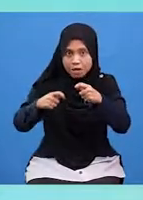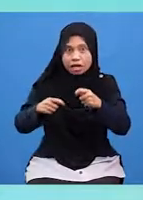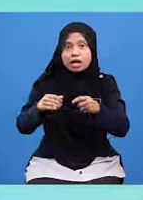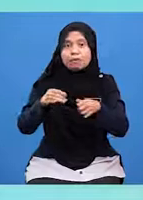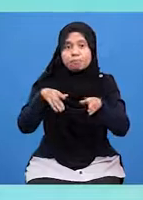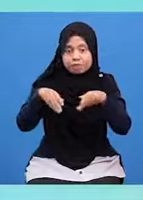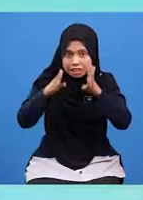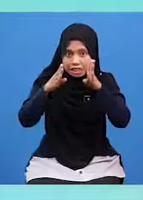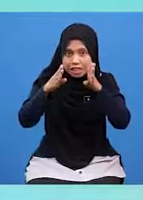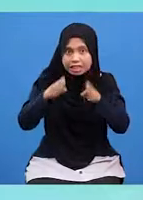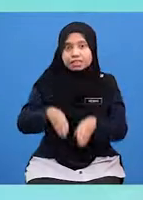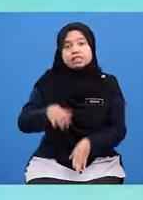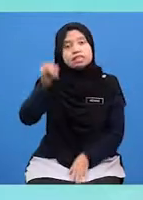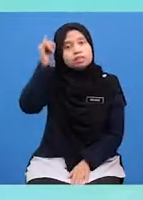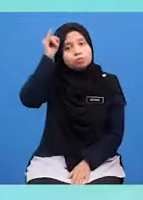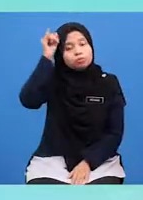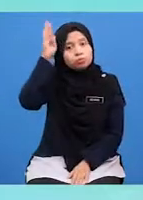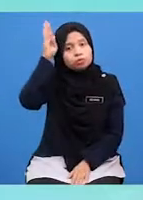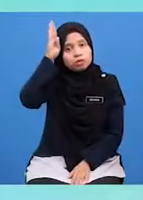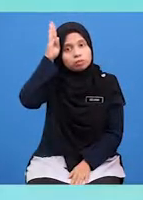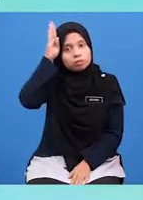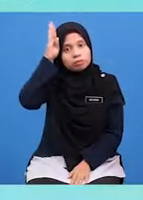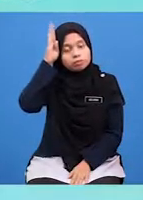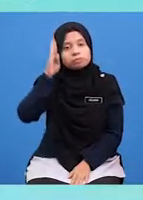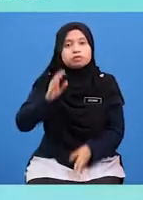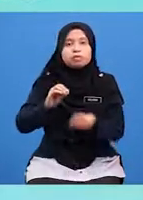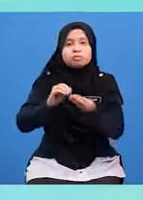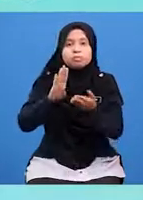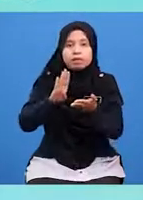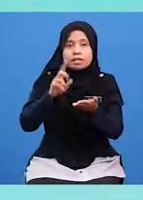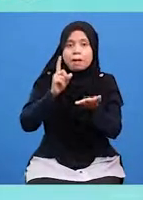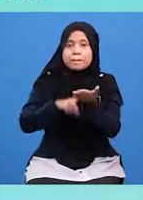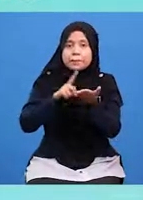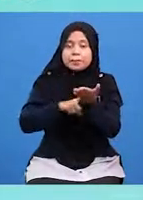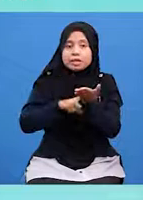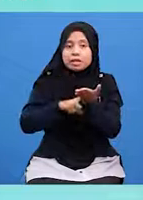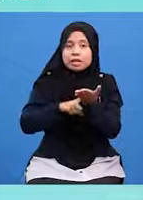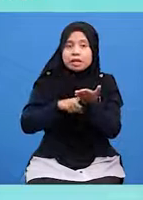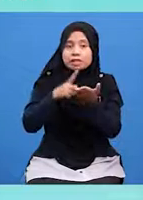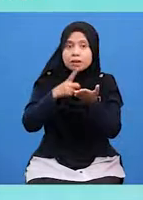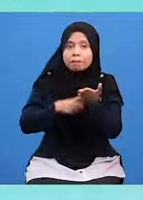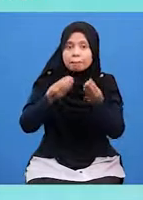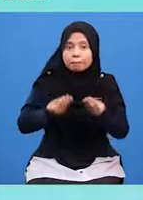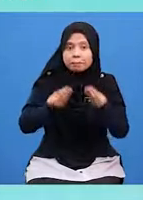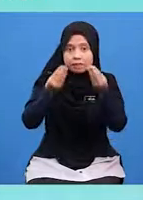Battuta. Dan yang keempat, membincangkan sumbangan Ibnu